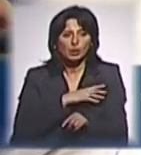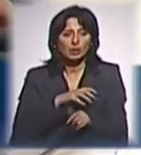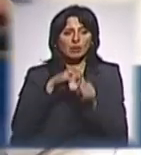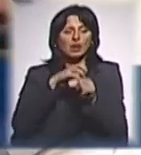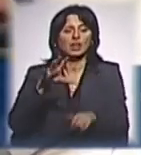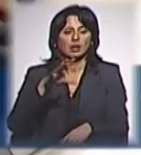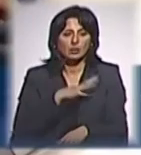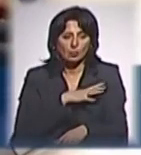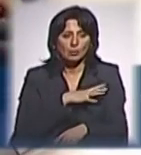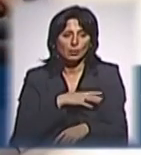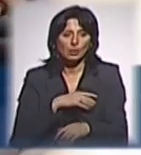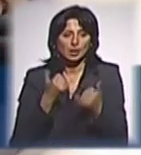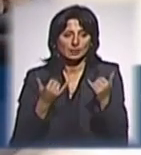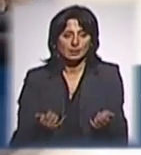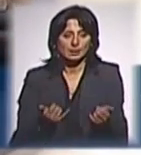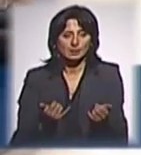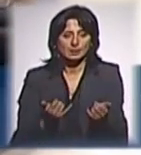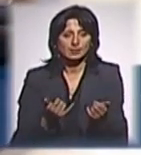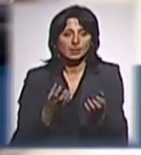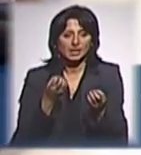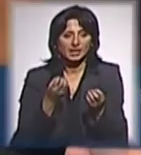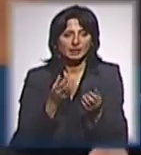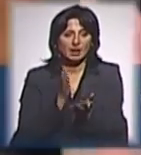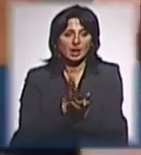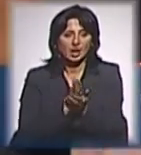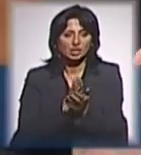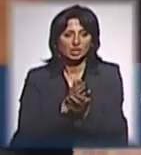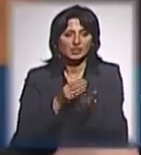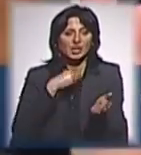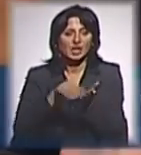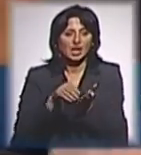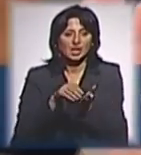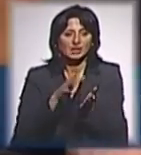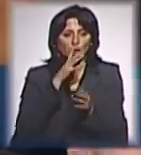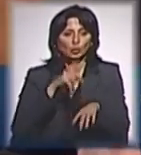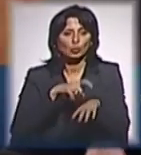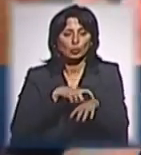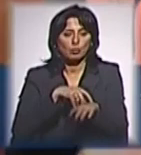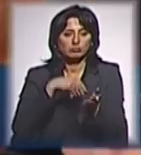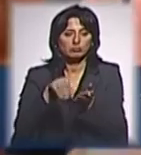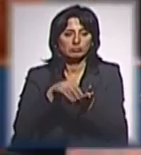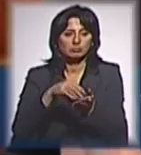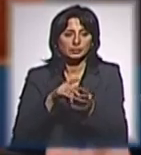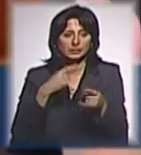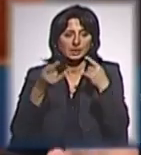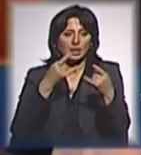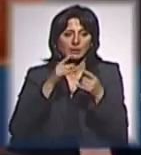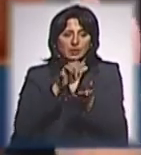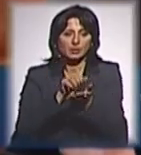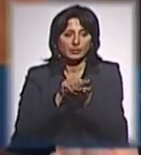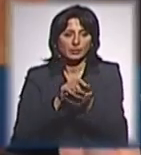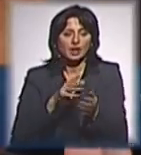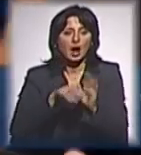მაგალი თანამდებობებიც ეკავათ და დღეს კიდევ გააჩნიათ ნაკიდი საეთერო დროები და ამით ცდილობენ